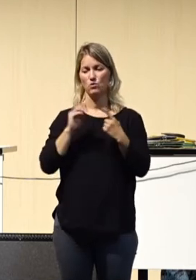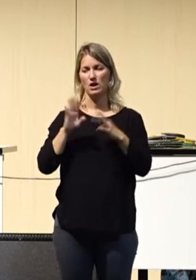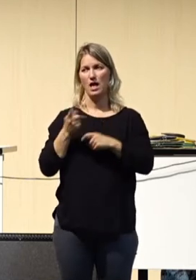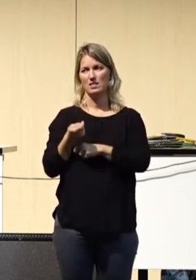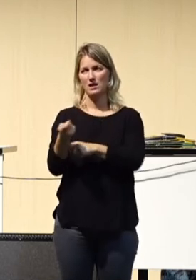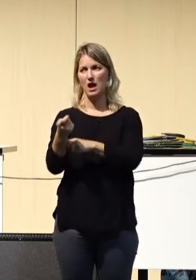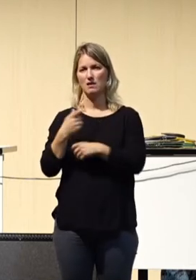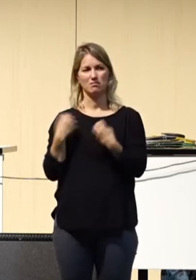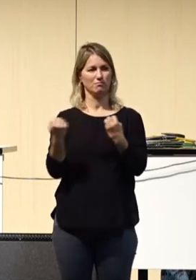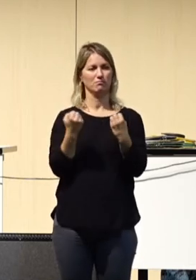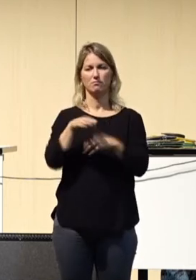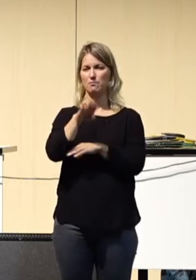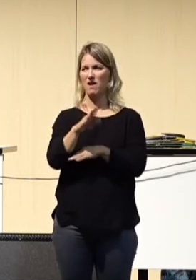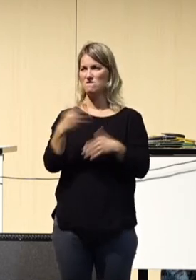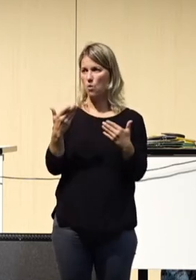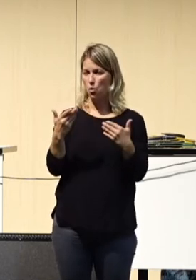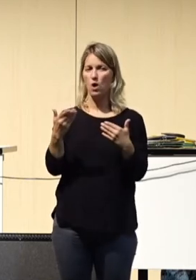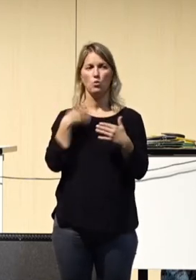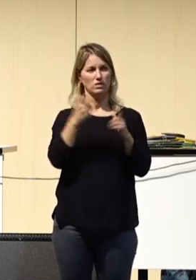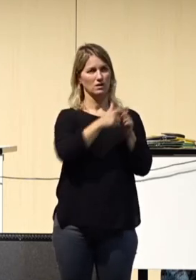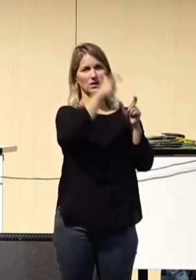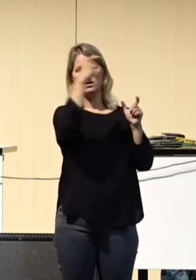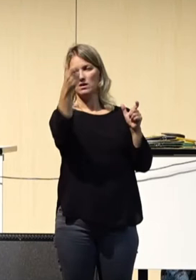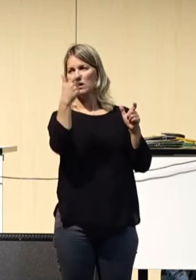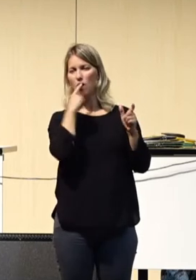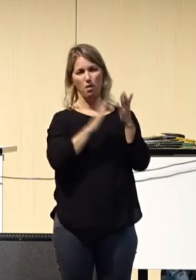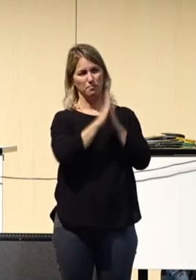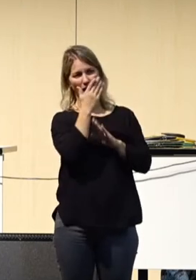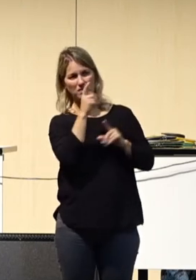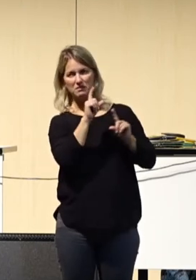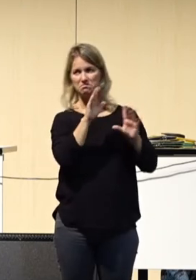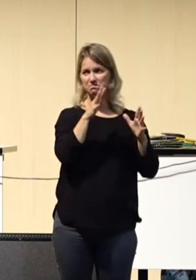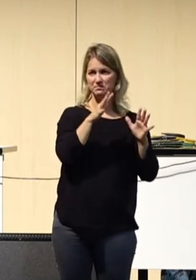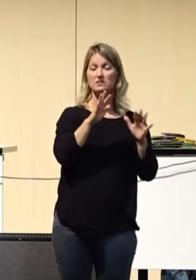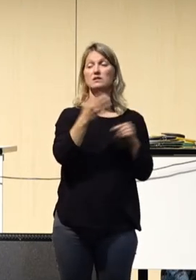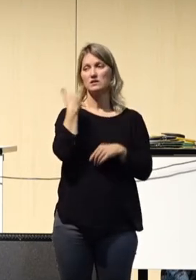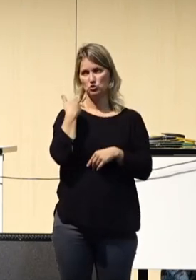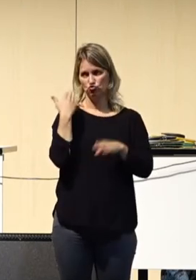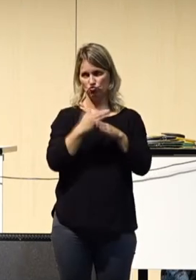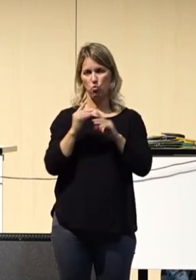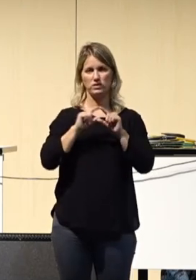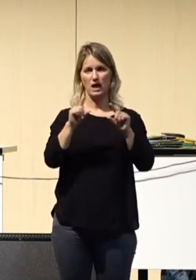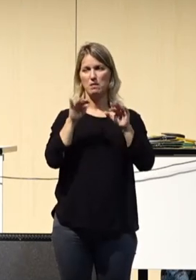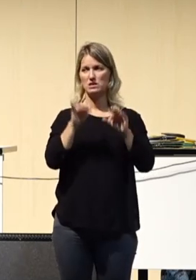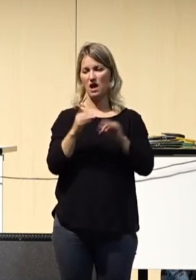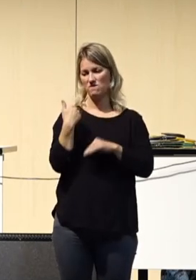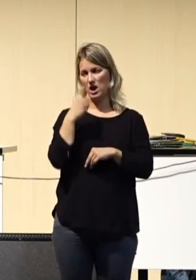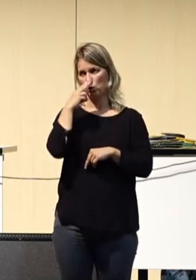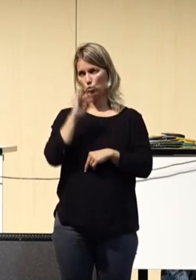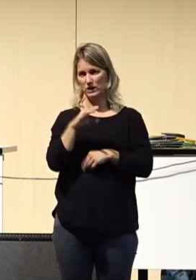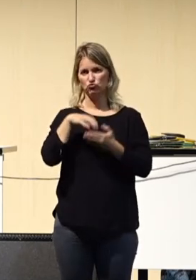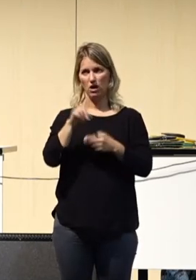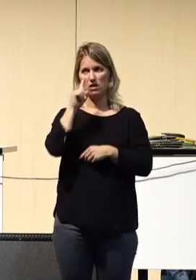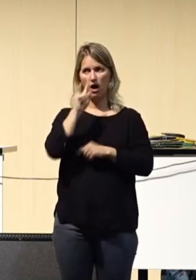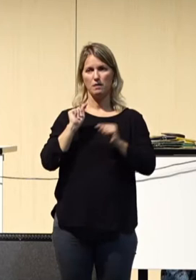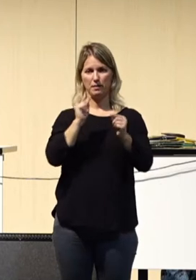und dem Brandlast unter der Brücke war auch schon hier Thema. In der letzten Einwohnerfragestunde hier im Stadtrat im Juni gab es Kleingärtner, die hier